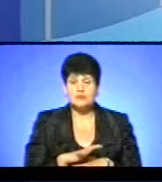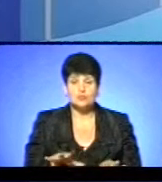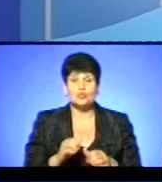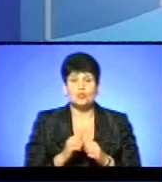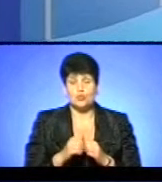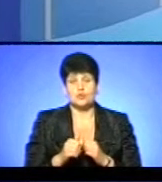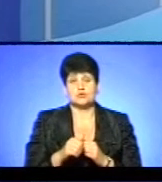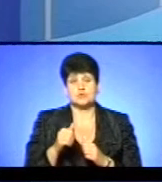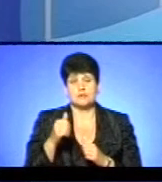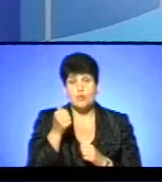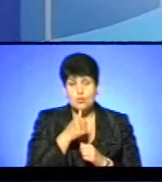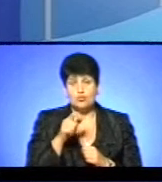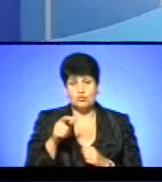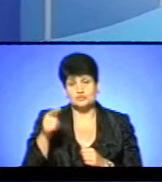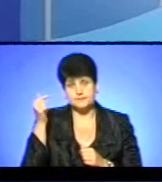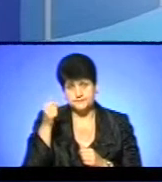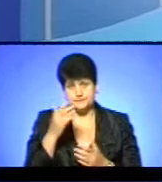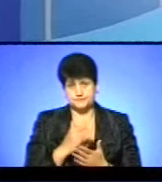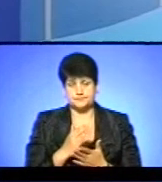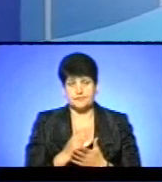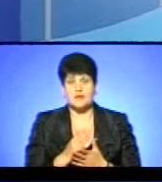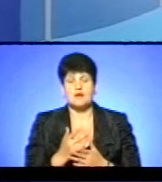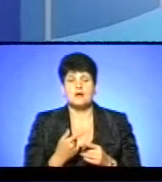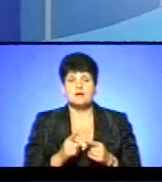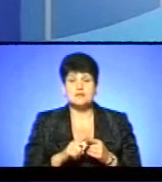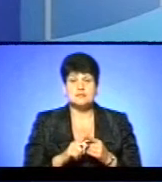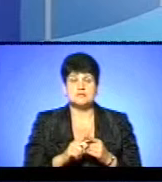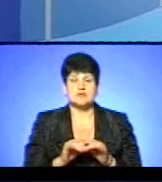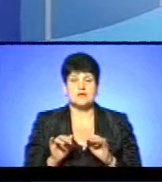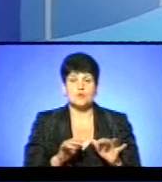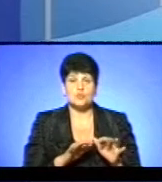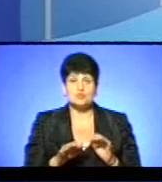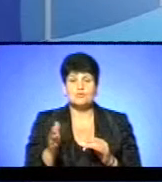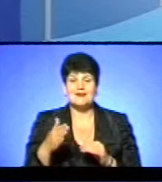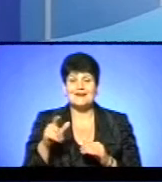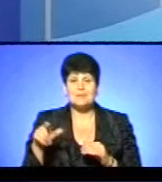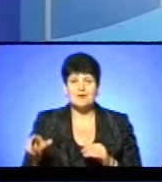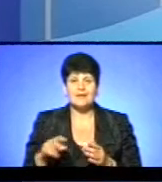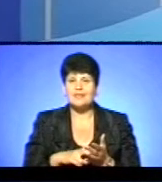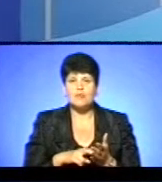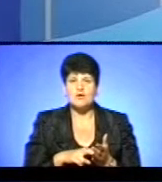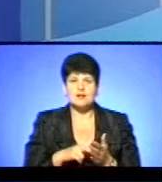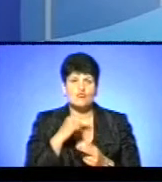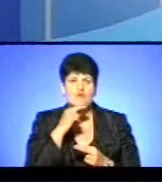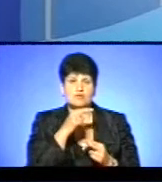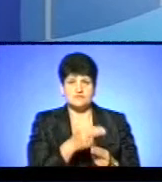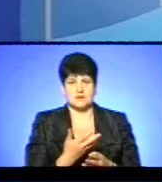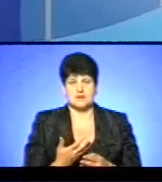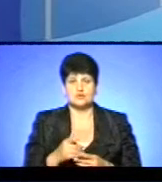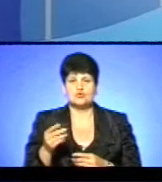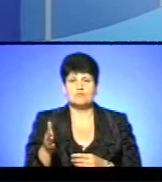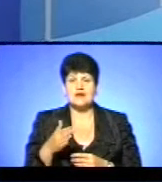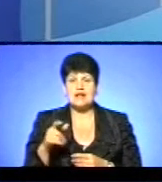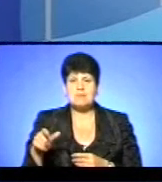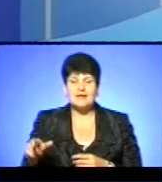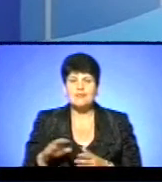кожним роком стають свідоміші. Але ми оцю ідею, цей рух «Скеля», це просто між рибаками, щоб рибаки самі не боялися звертати увагу, щоб рибаки не